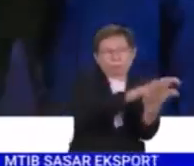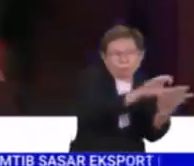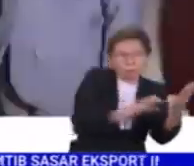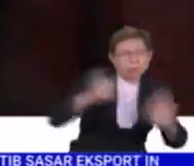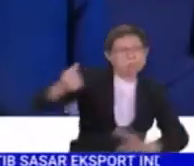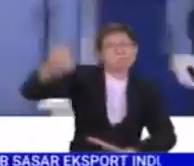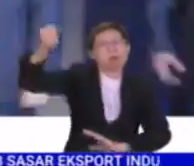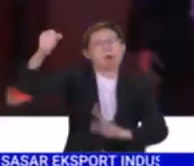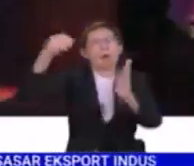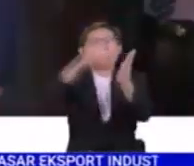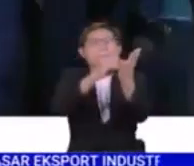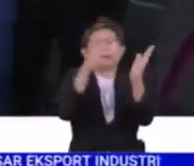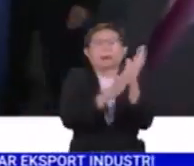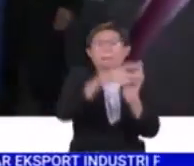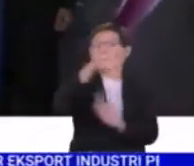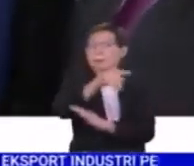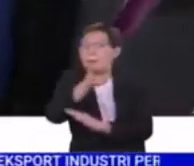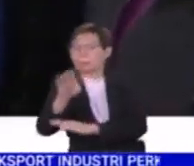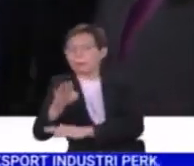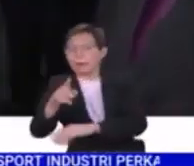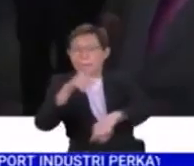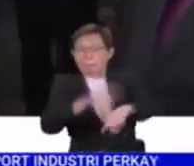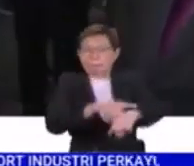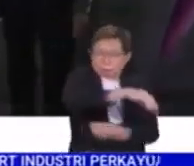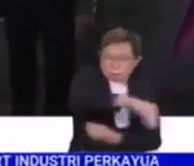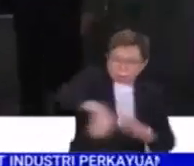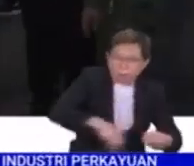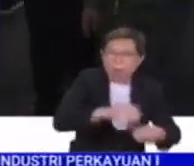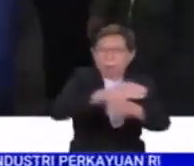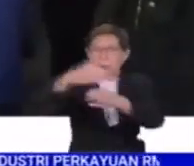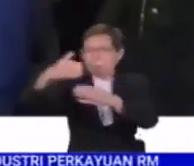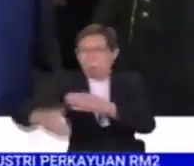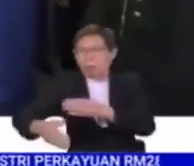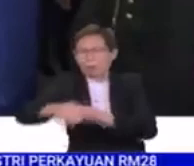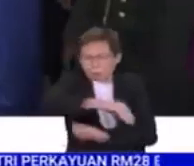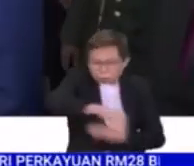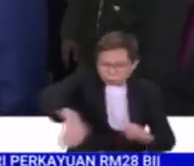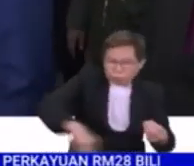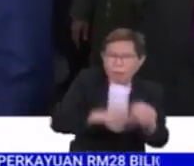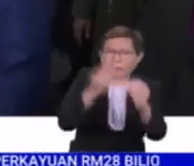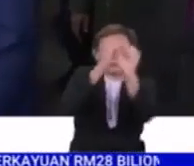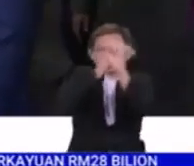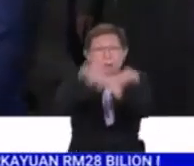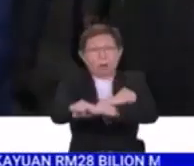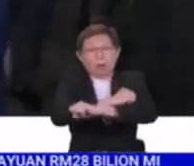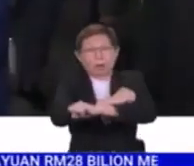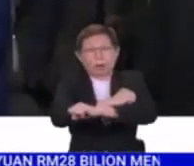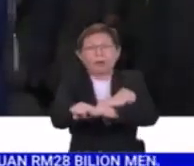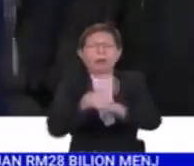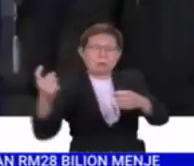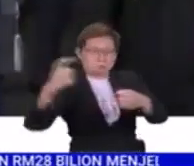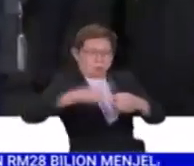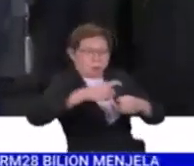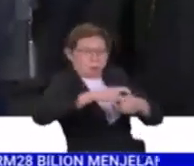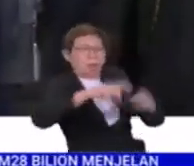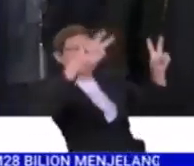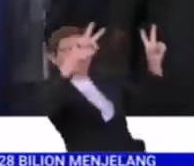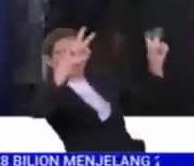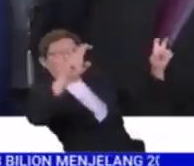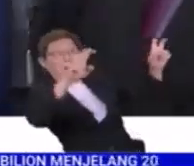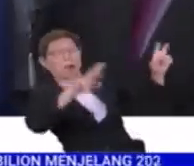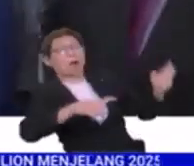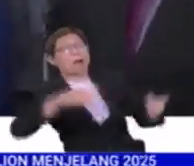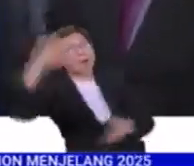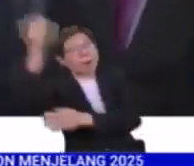dalam piagam PBB detik peralihan penyelesaian transformatif kepada cabaran bersaling kait menjadi tema bagi